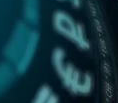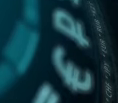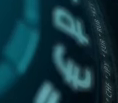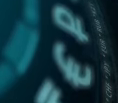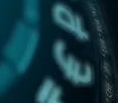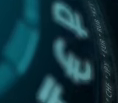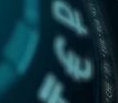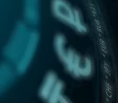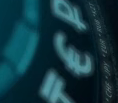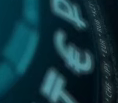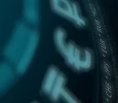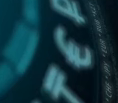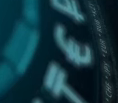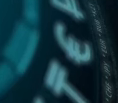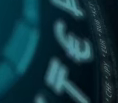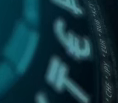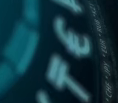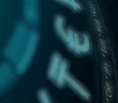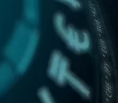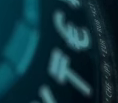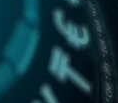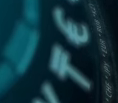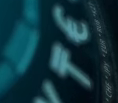Российский рубль 5 тенге 98 тиен.